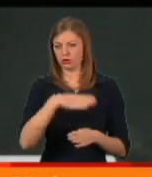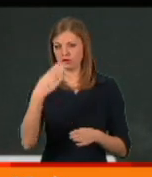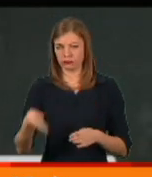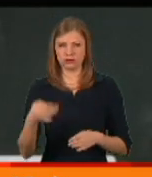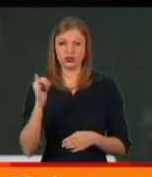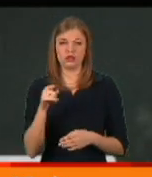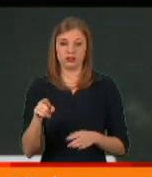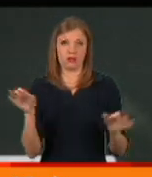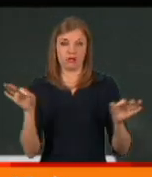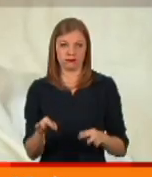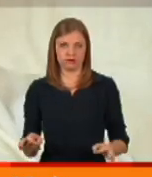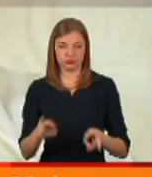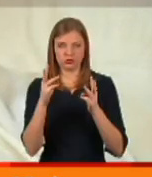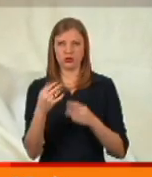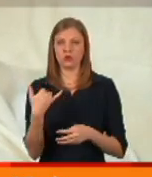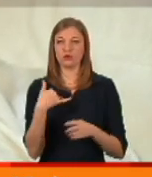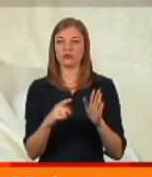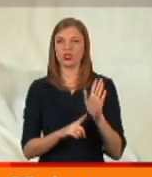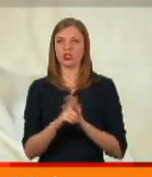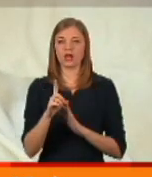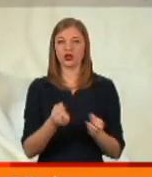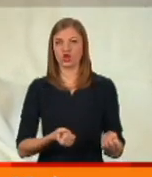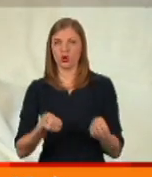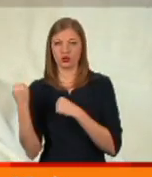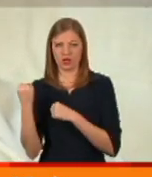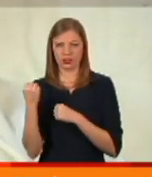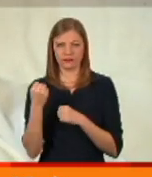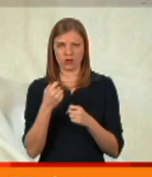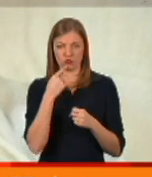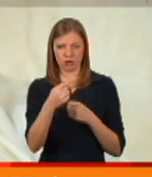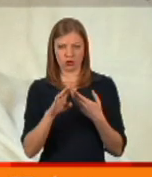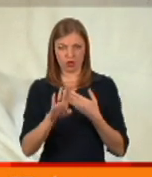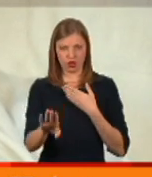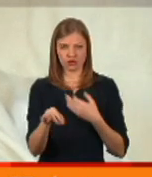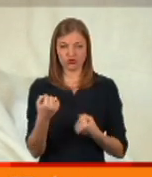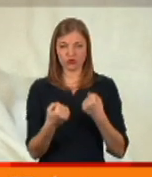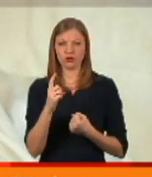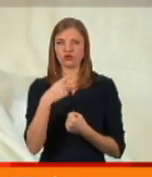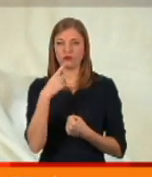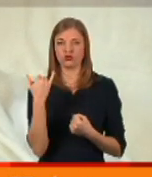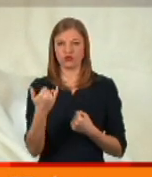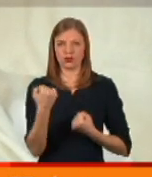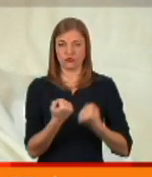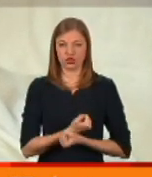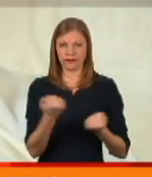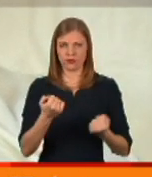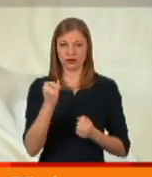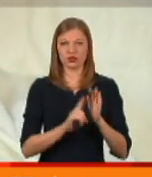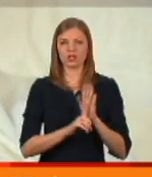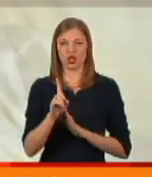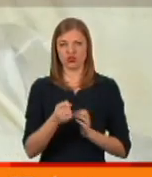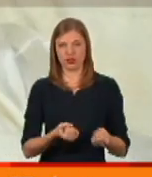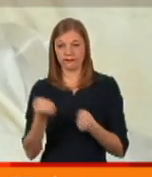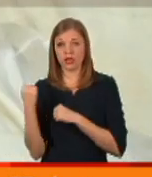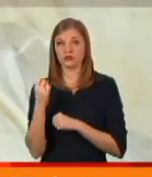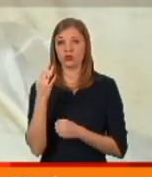і вона вмить спалахує. Мені почали відтаскувати подальше, тому що говорять, що зараз взорветься, і почали